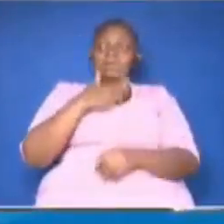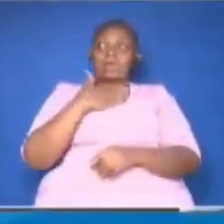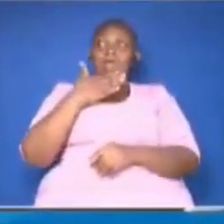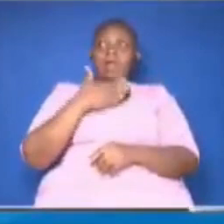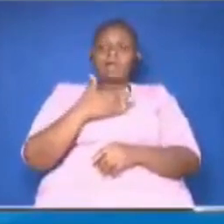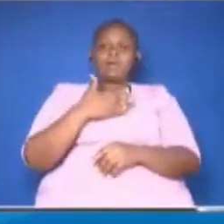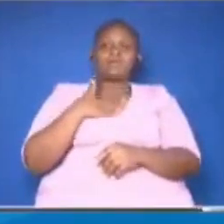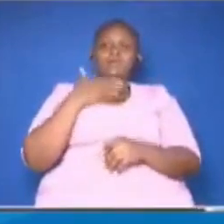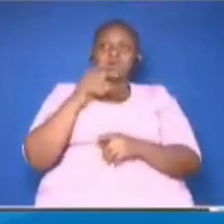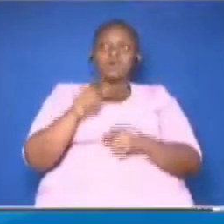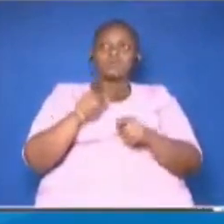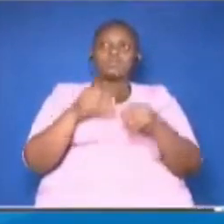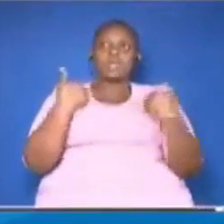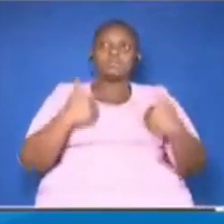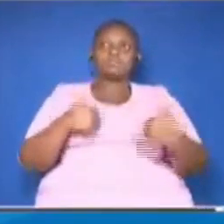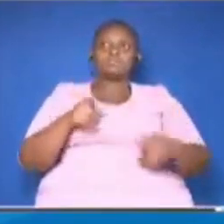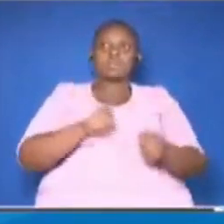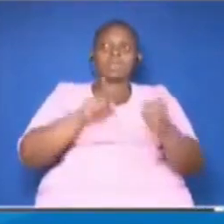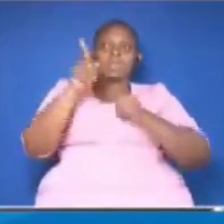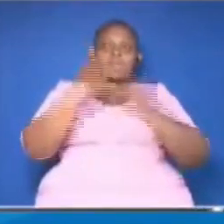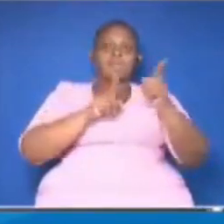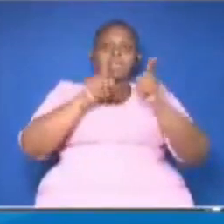safari yangu